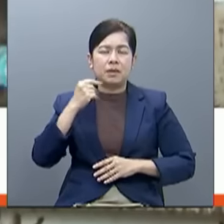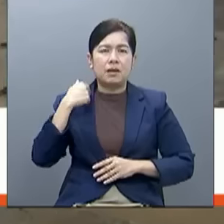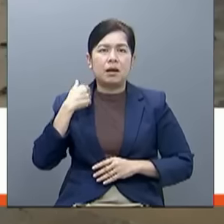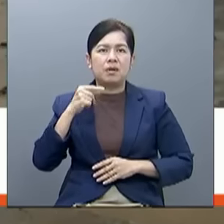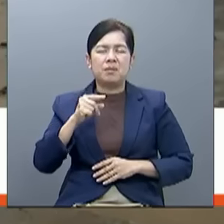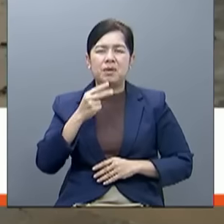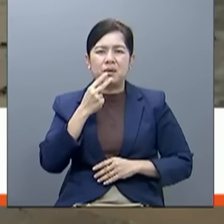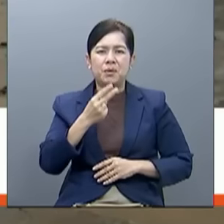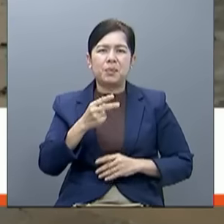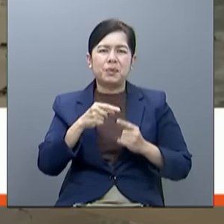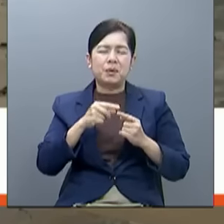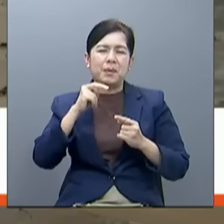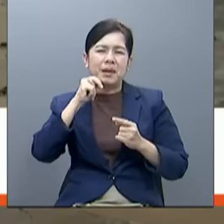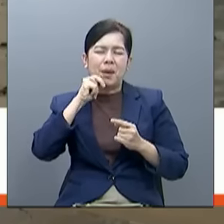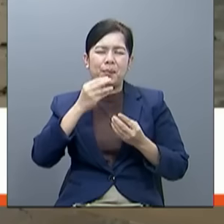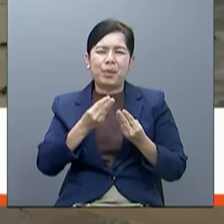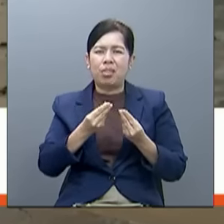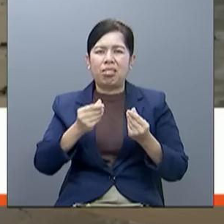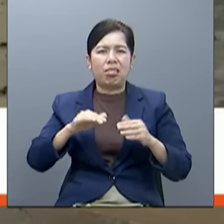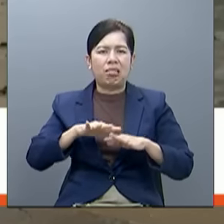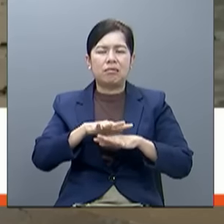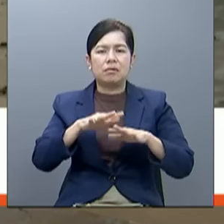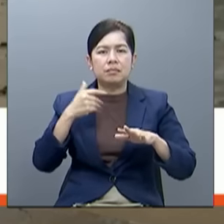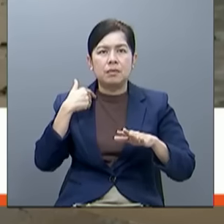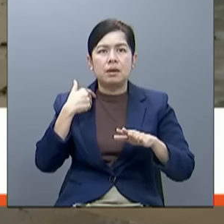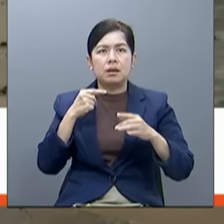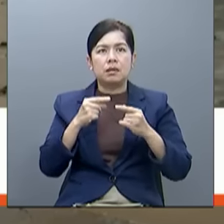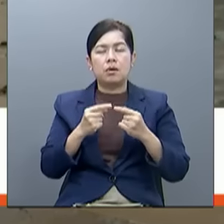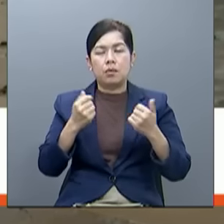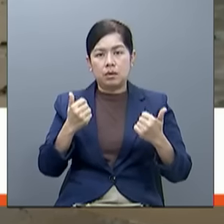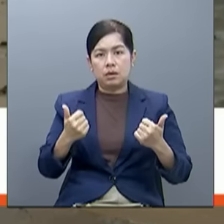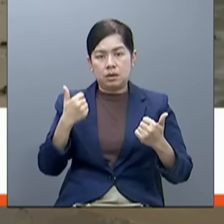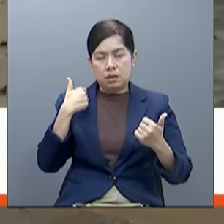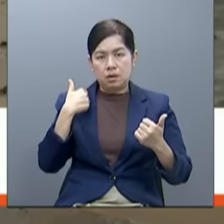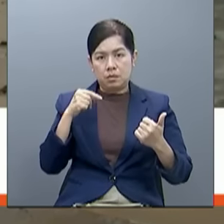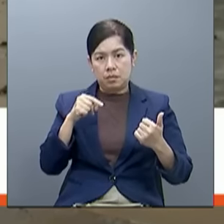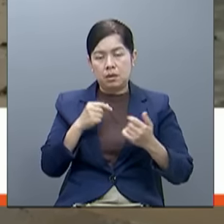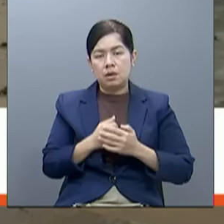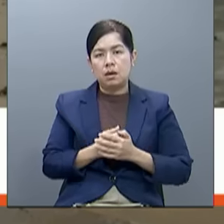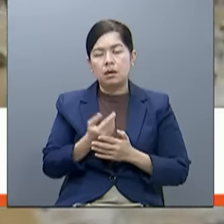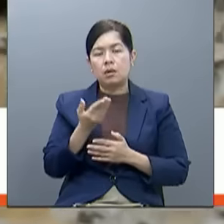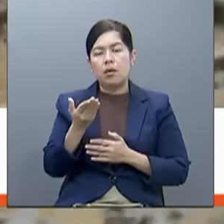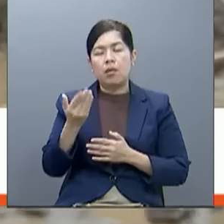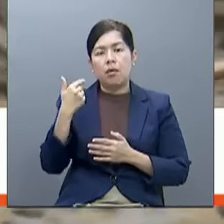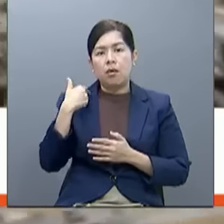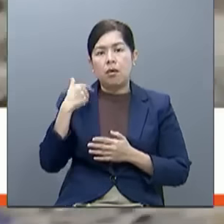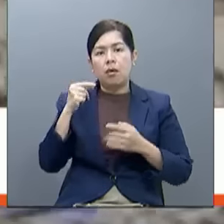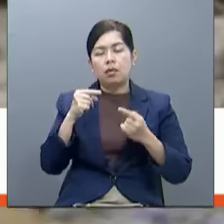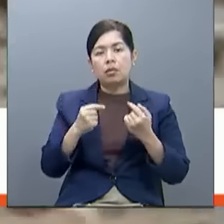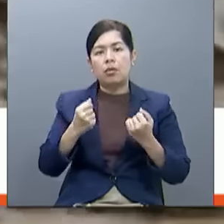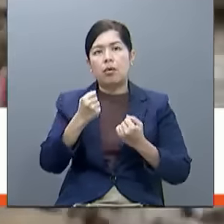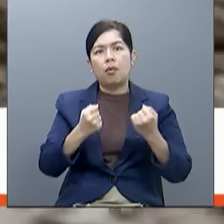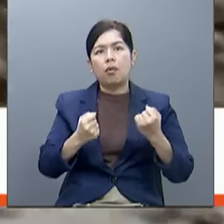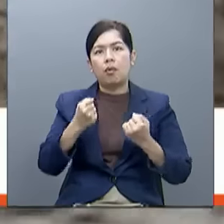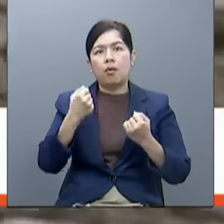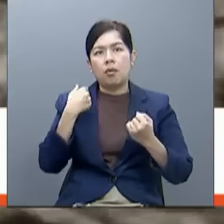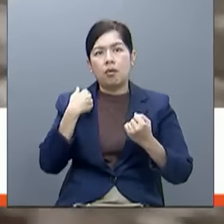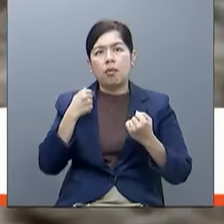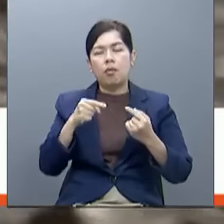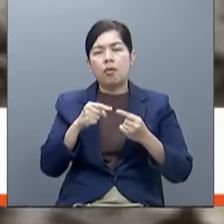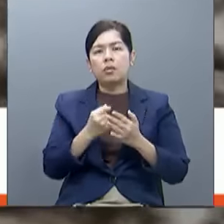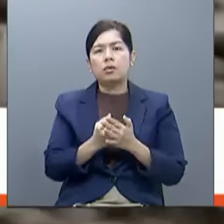วันนี้ทางหน่วยงานจึงขอระดมรถบรรทุกที่สามารถบรรทุกโคลนได้มาช่วยกันในภารกิจครั้งนี้ด้วยนะครับซึ่งก็มีผู้ประกอบ